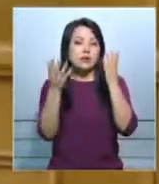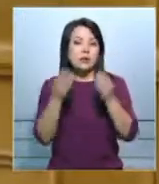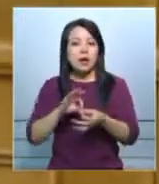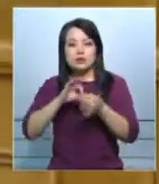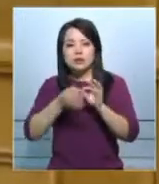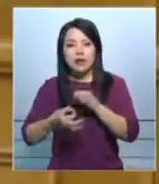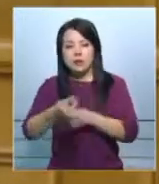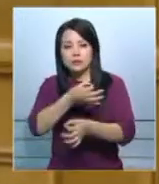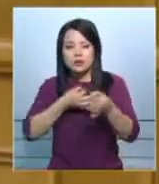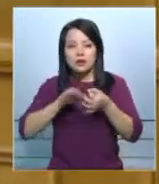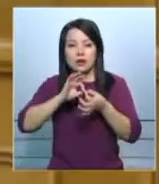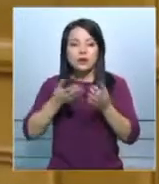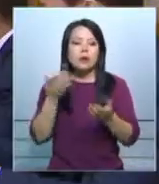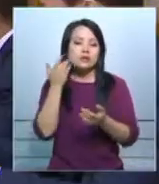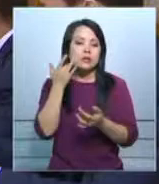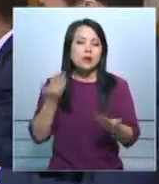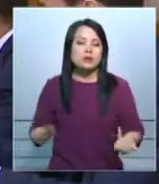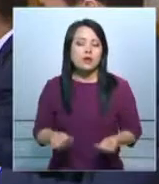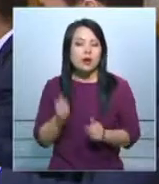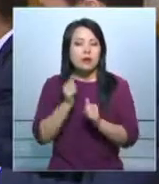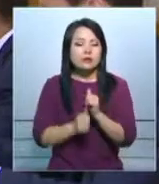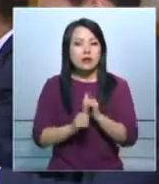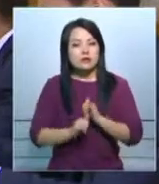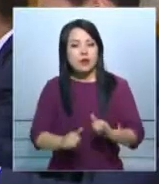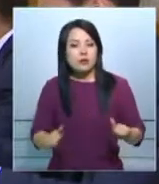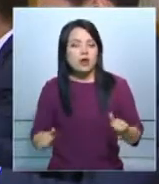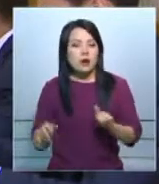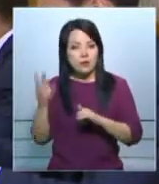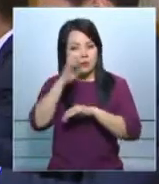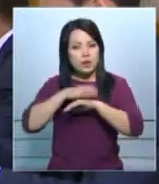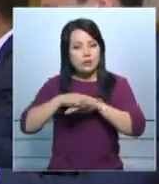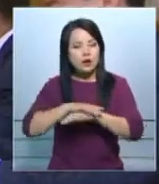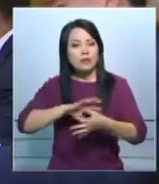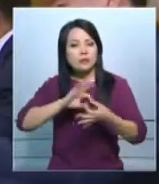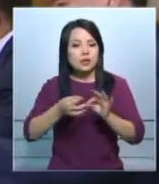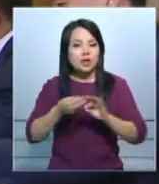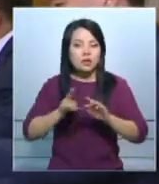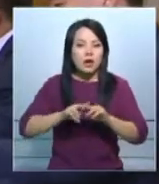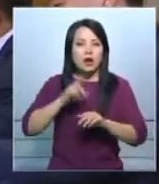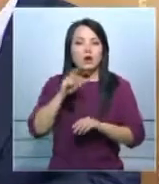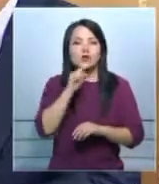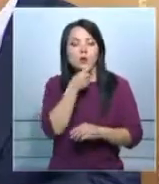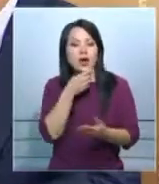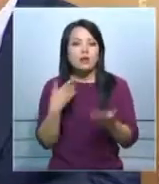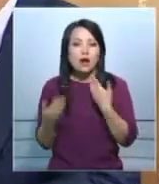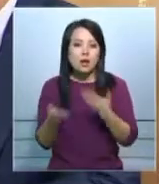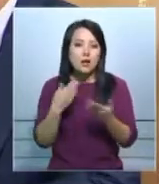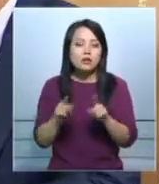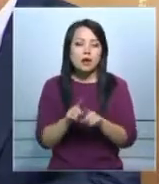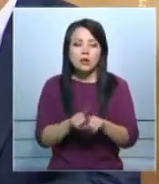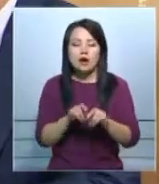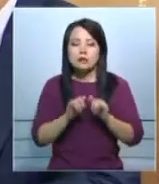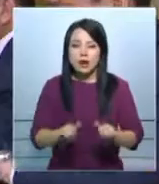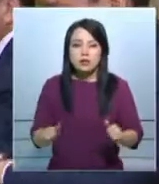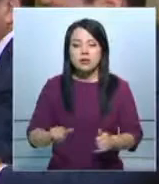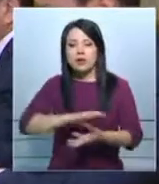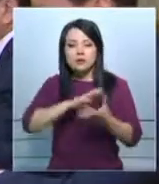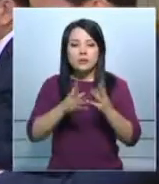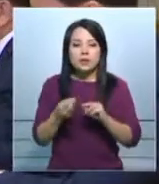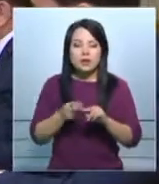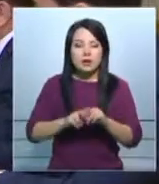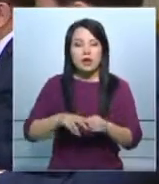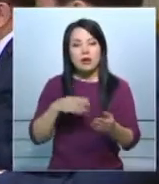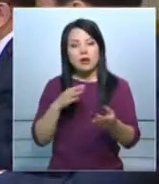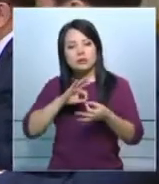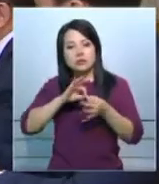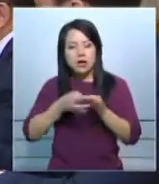өзекті мәселелерді сөз етті. Одақтың даму қарқыны және бірлестіктің үшінші елдермен экономикалық қарым-қатынас аясын кеңейту мәселелерде